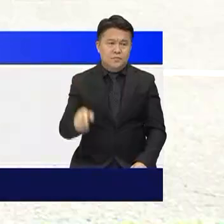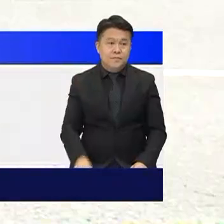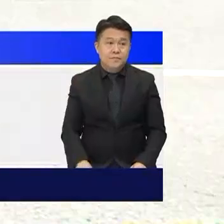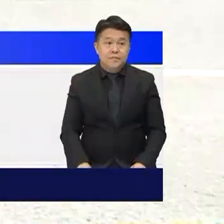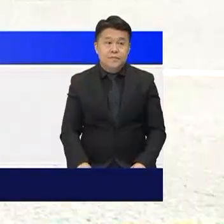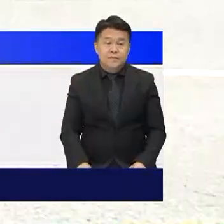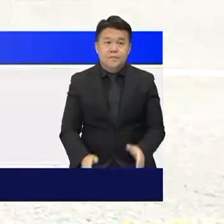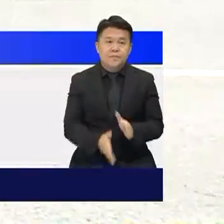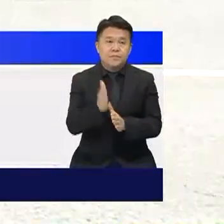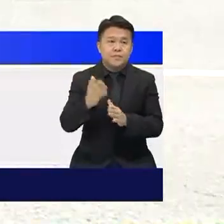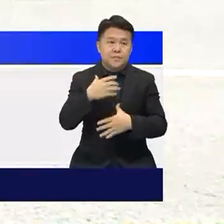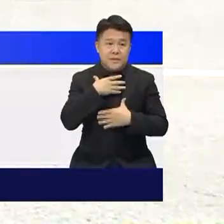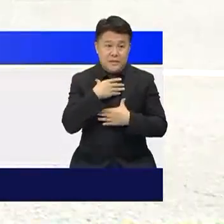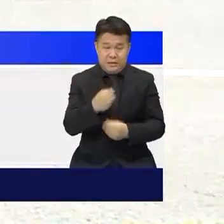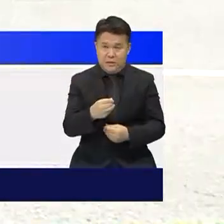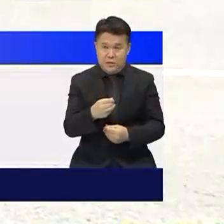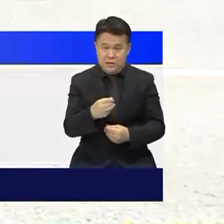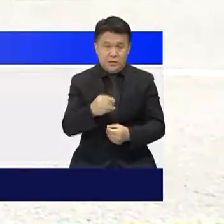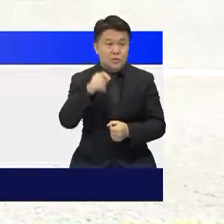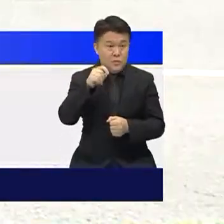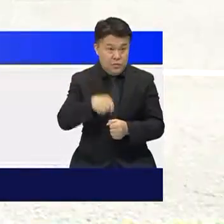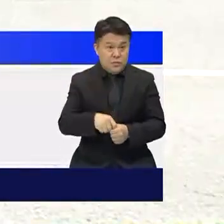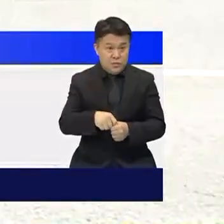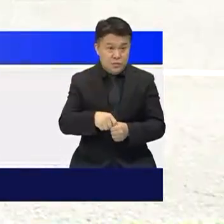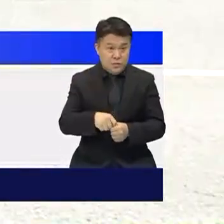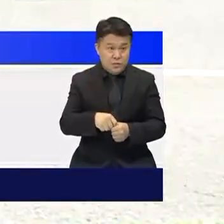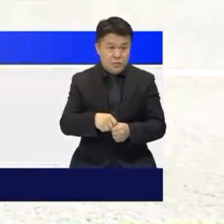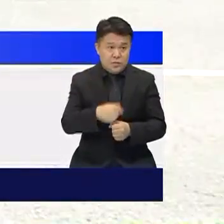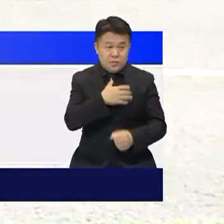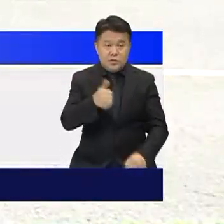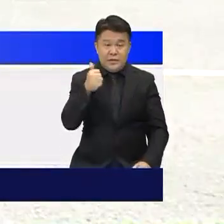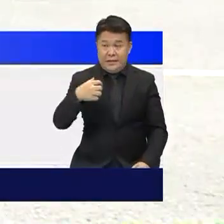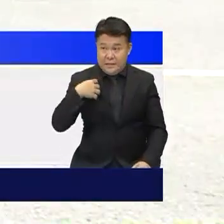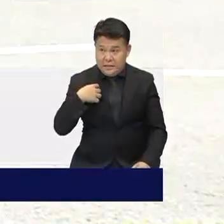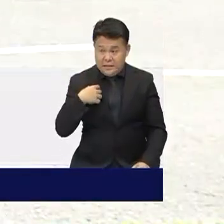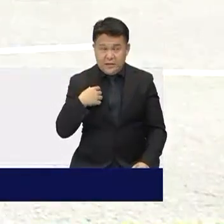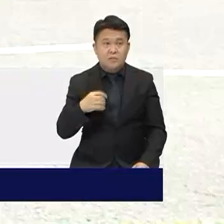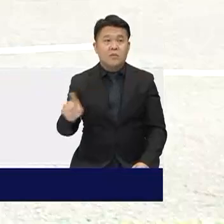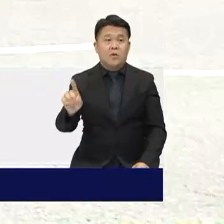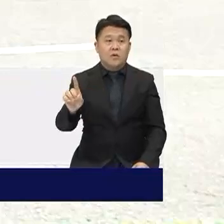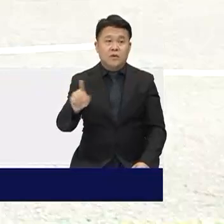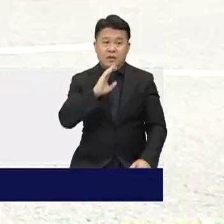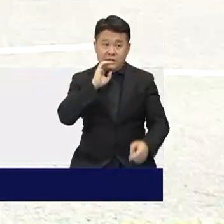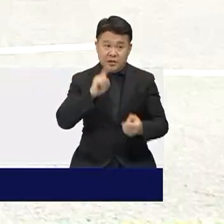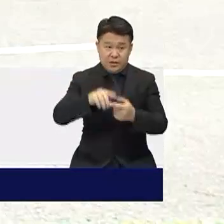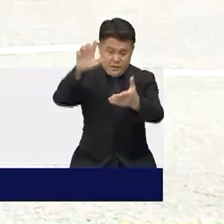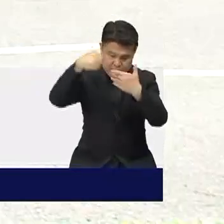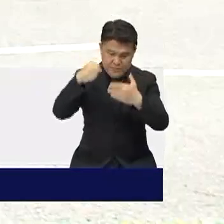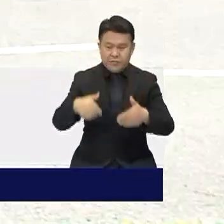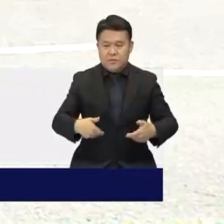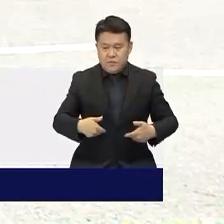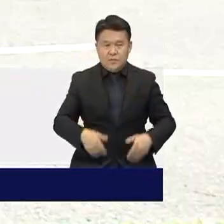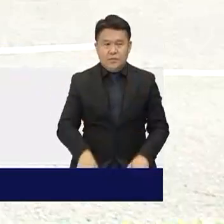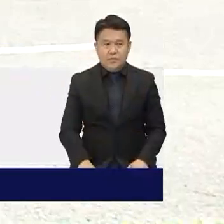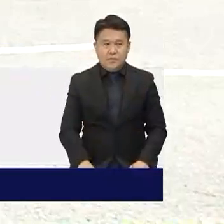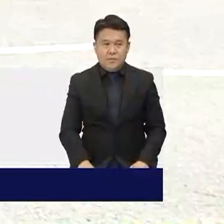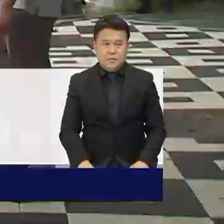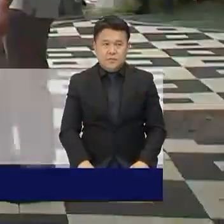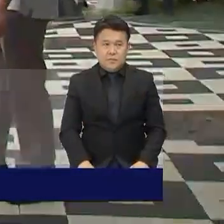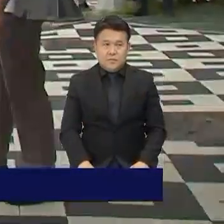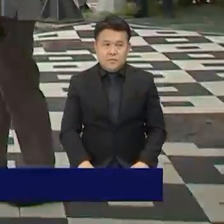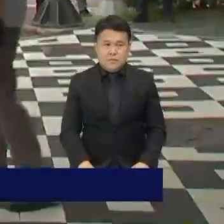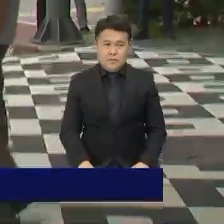그래서 도시의 안전을 지켜야 되는 구청장의 책무상이라면 이는 당연히 떼이는 것이 맞다는